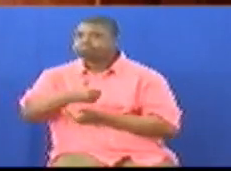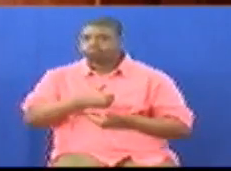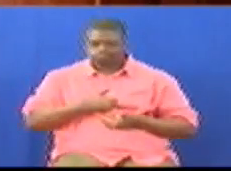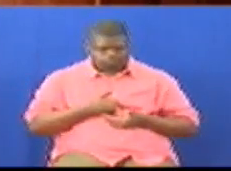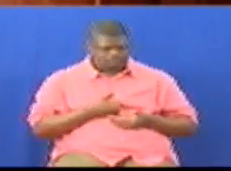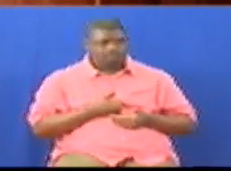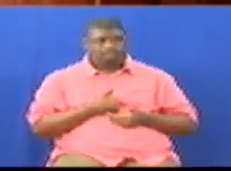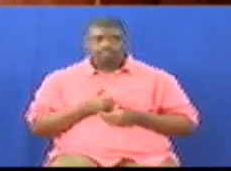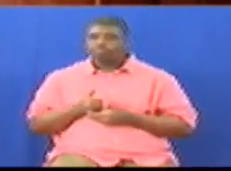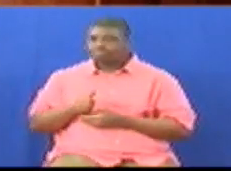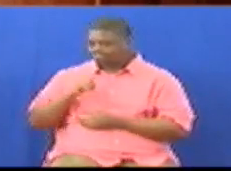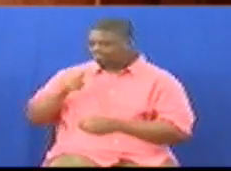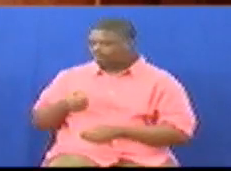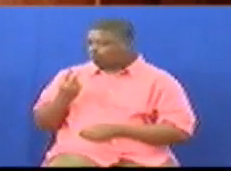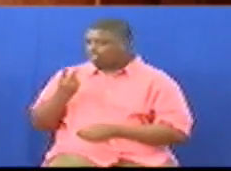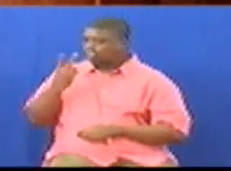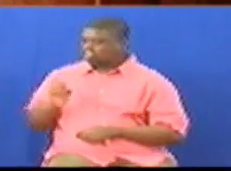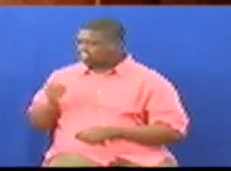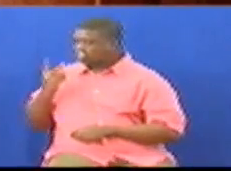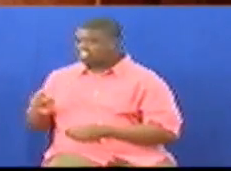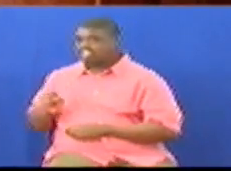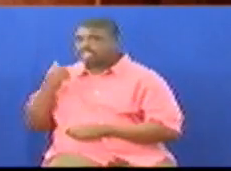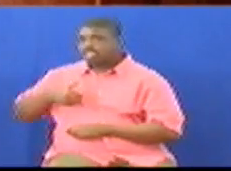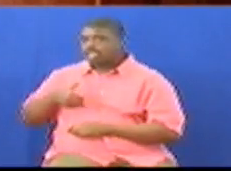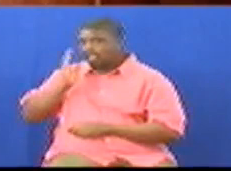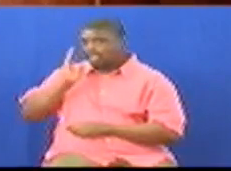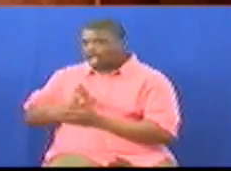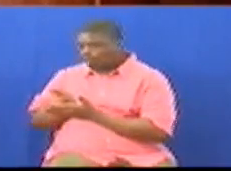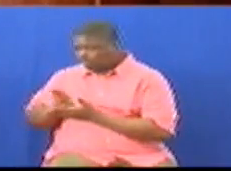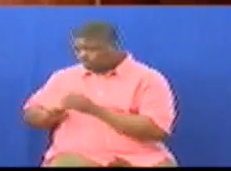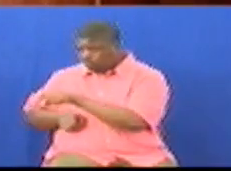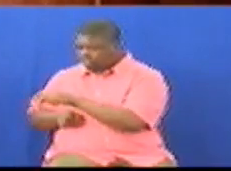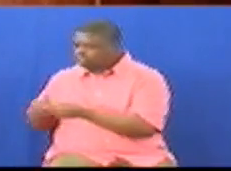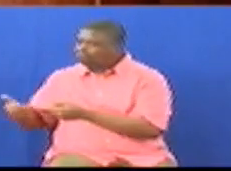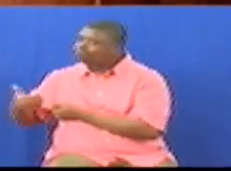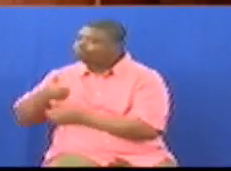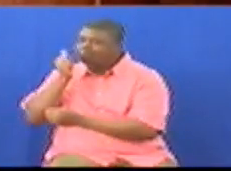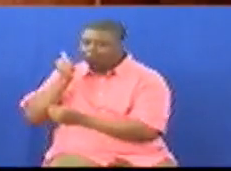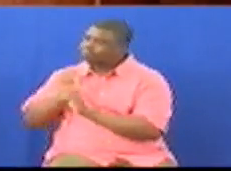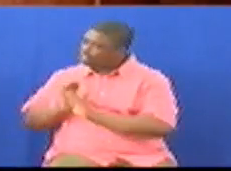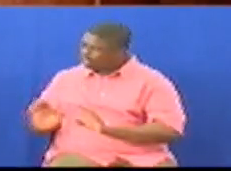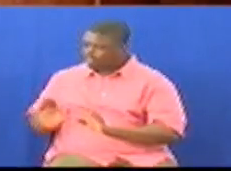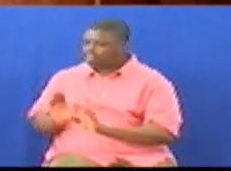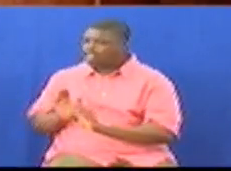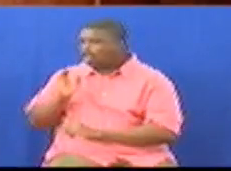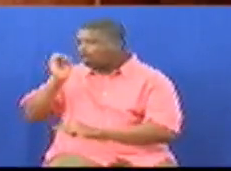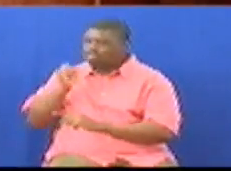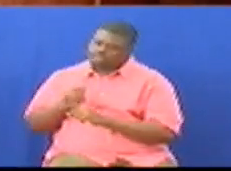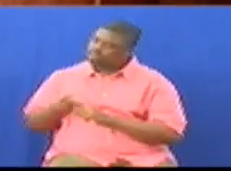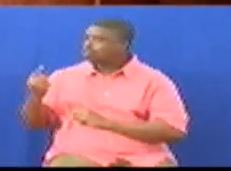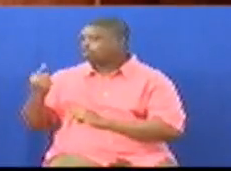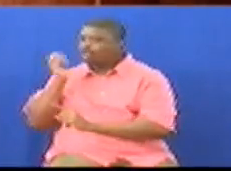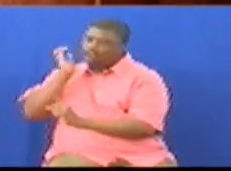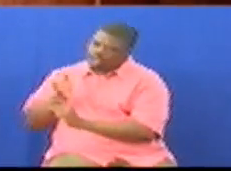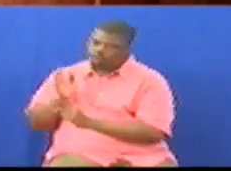mwezi Februari 2020 halmashauri zilikuwa zimekusanya 61% ya lengo lililokusudiwa. Kamati inashauri serikali iweke msisitizo zaidi